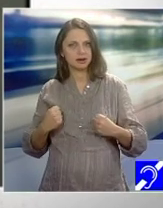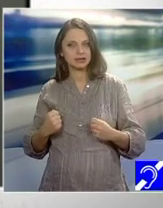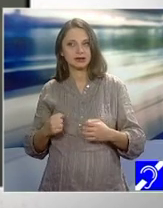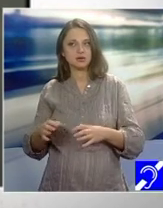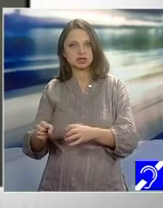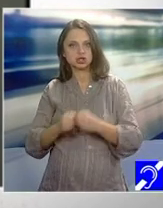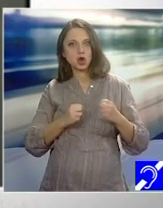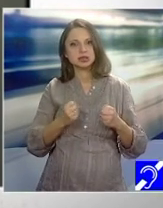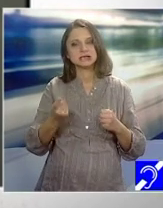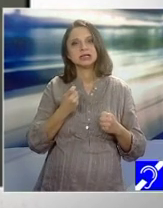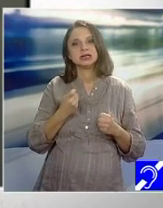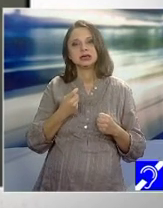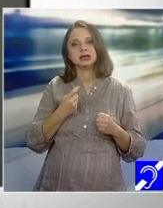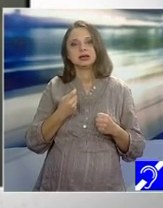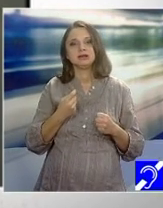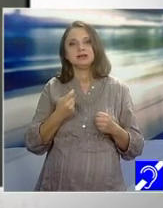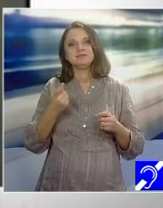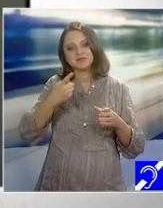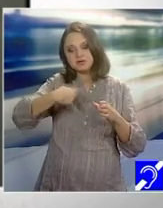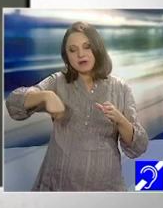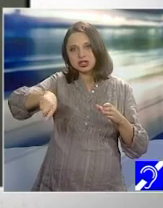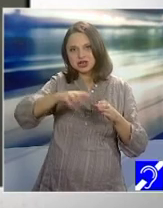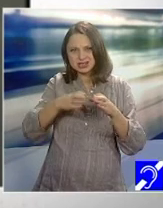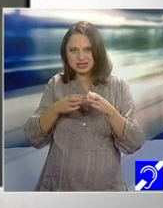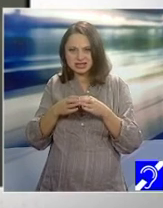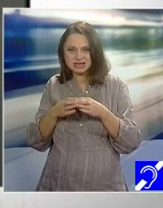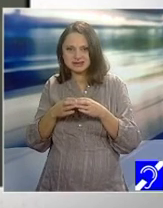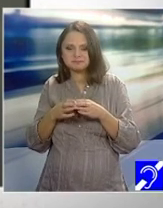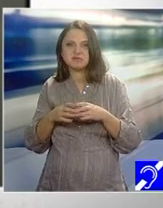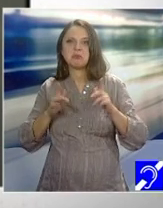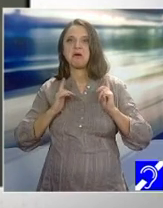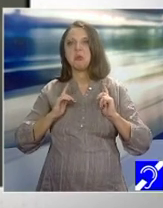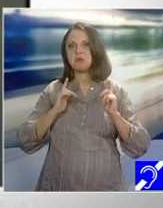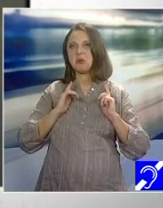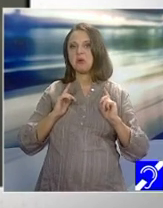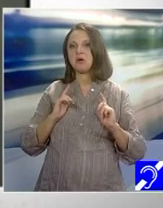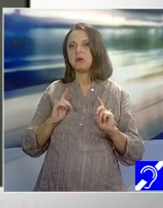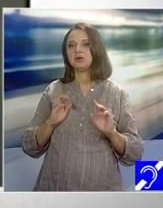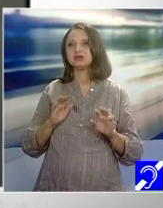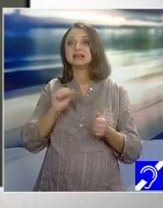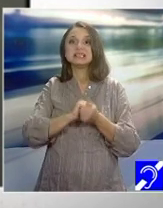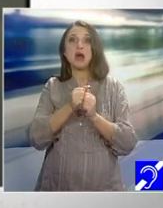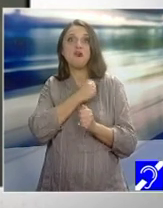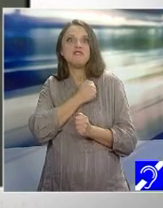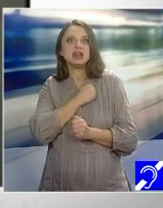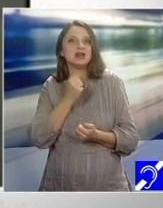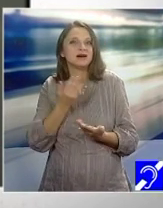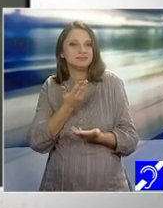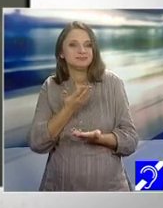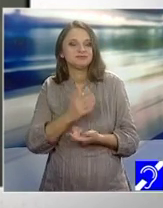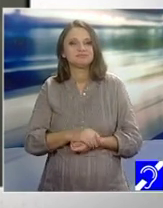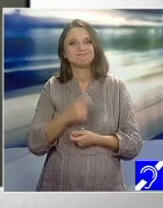acest cerc, să spunem, închis. Credeți că e comoditate sau teamă? Sincer, nu știu. Încă nu